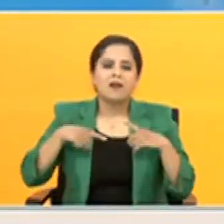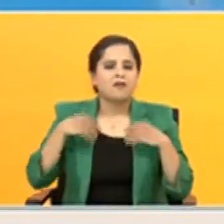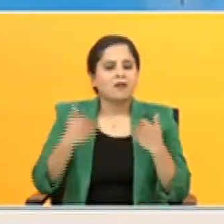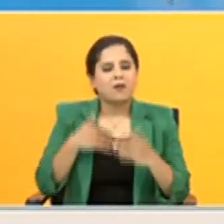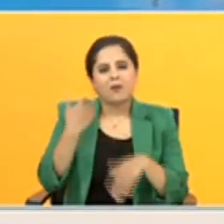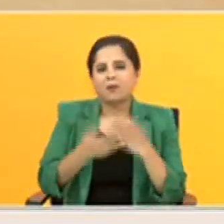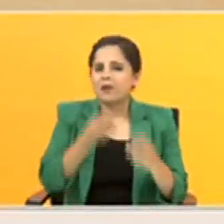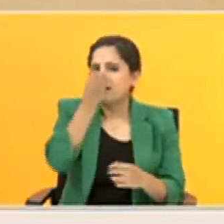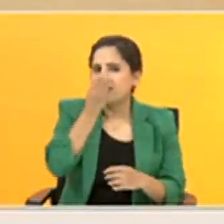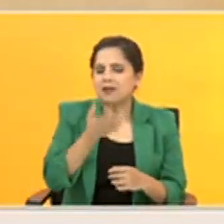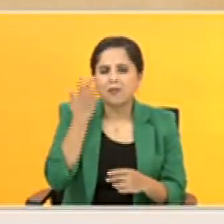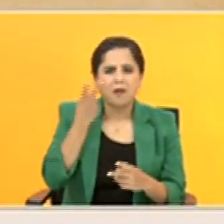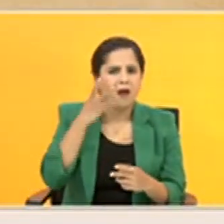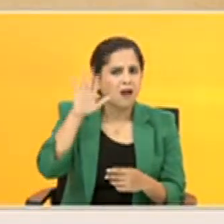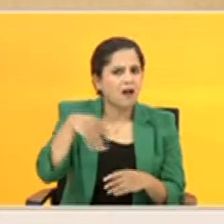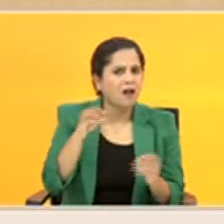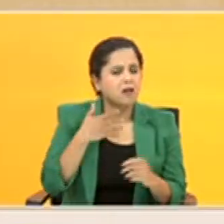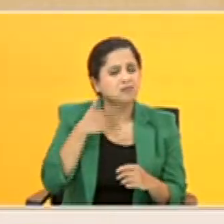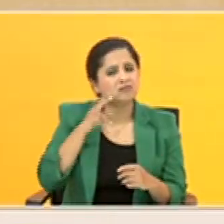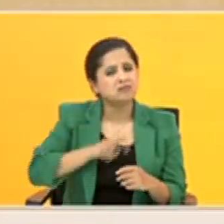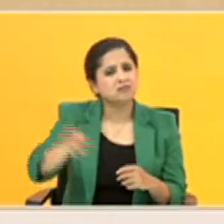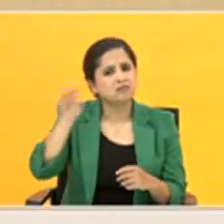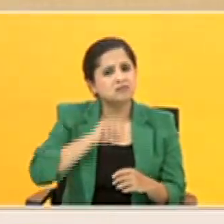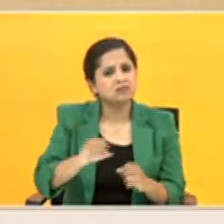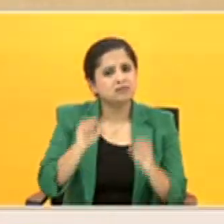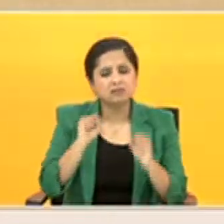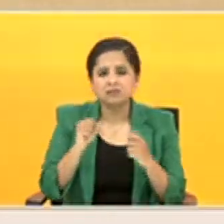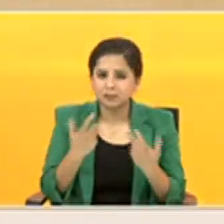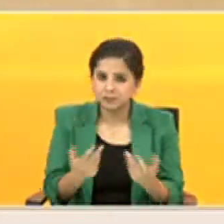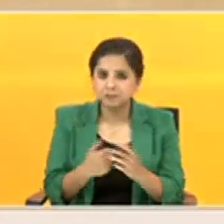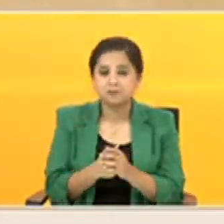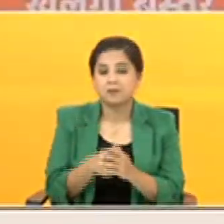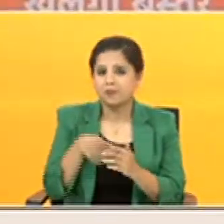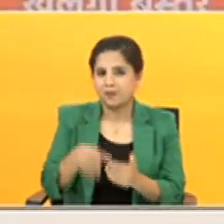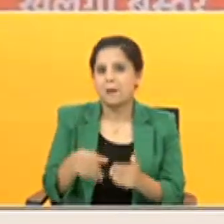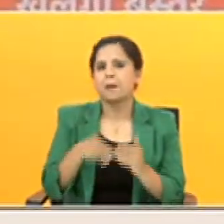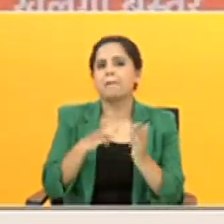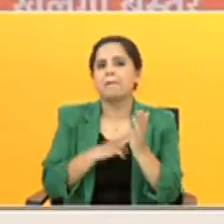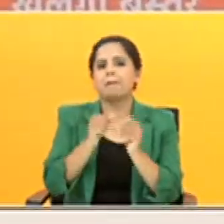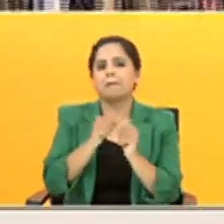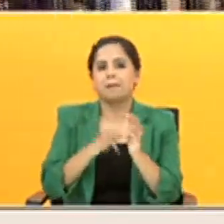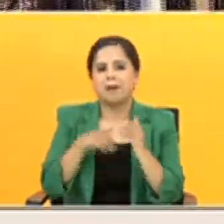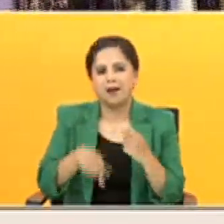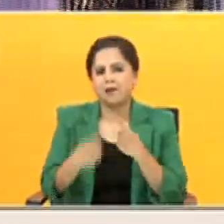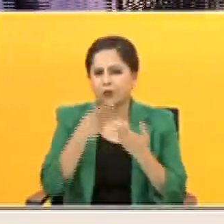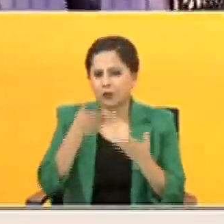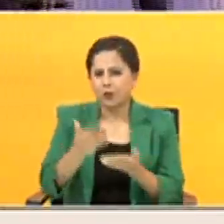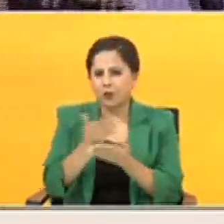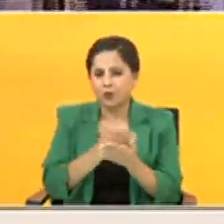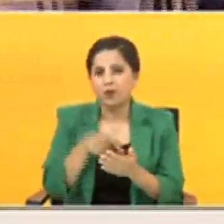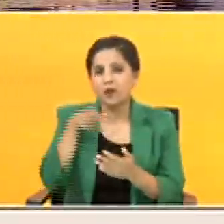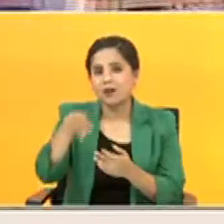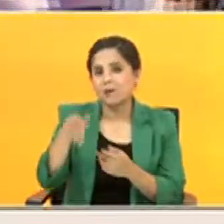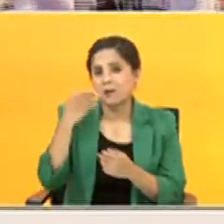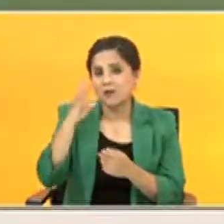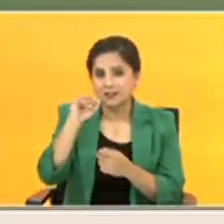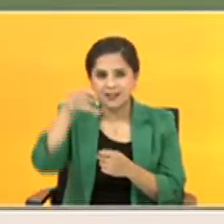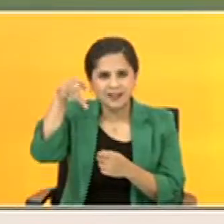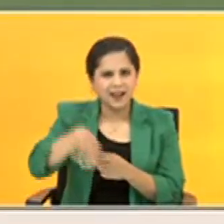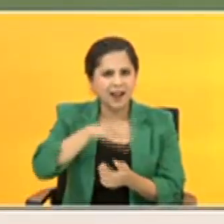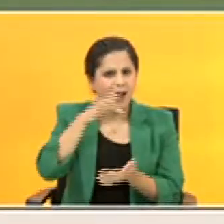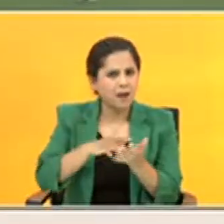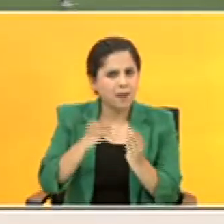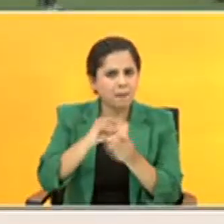जाएगा। साथियों, मन की बात में हम छत्तीसगढ़ में हुए बस्तर ओलंपिक